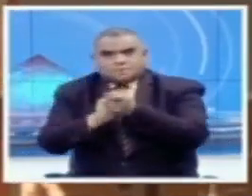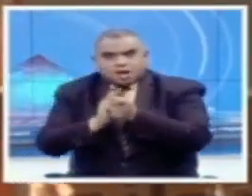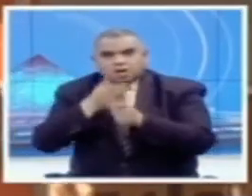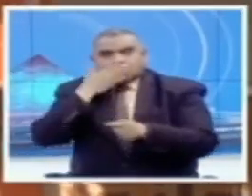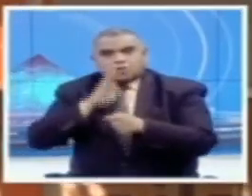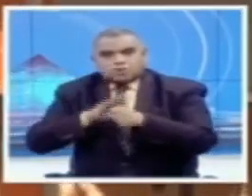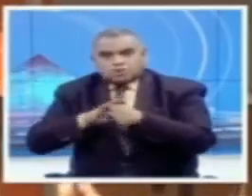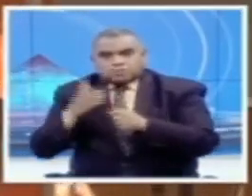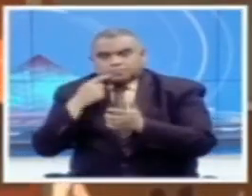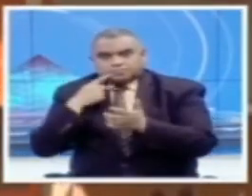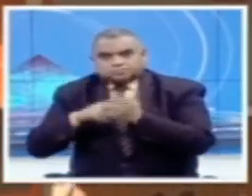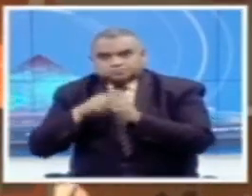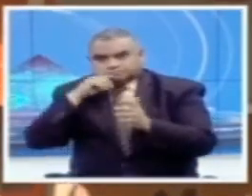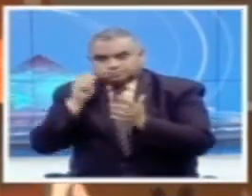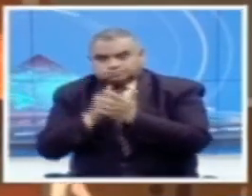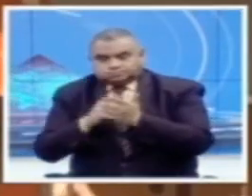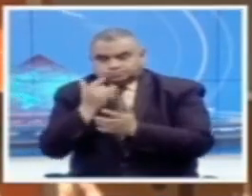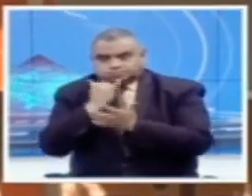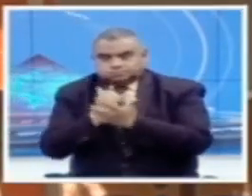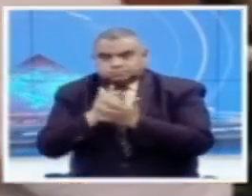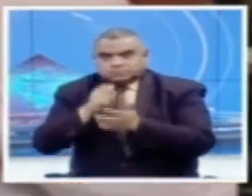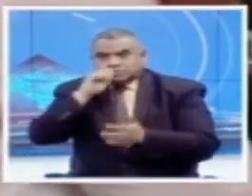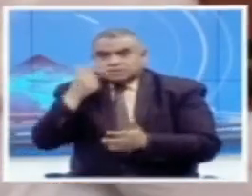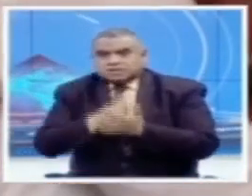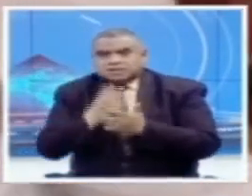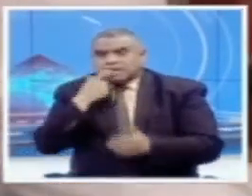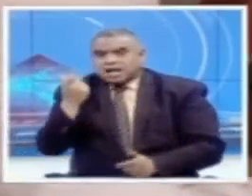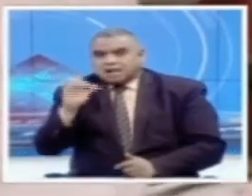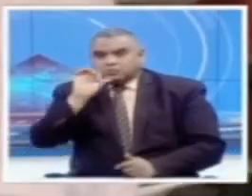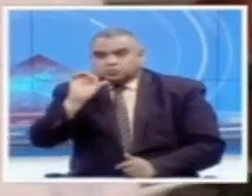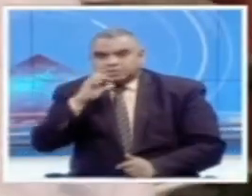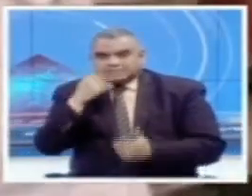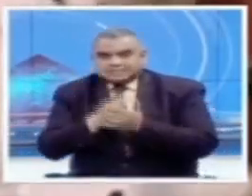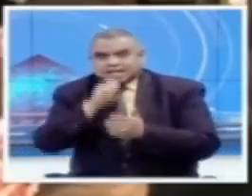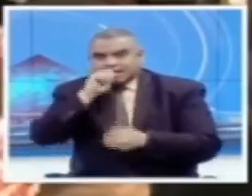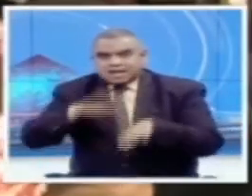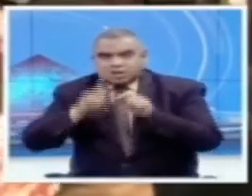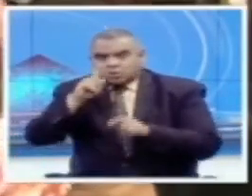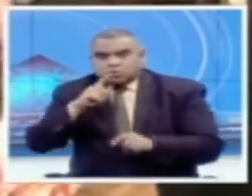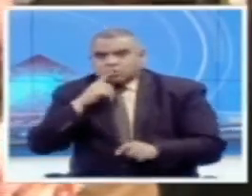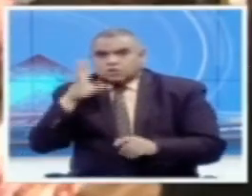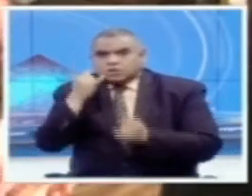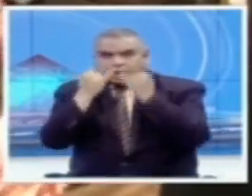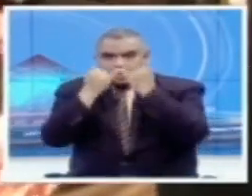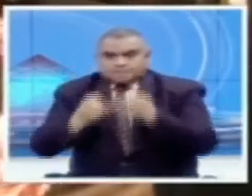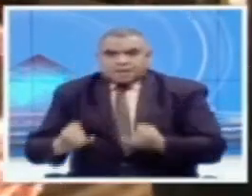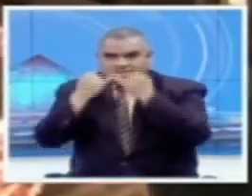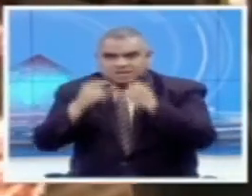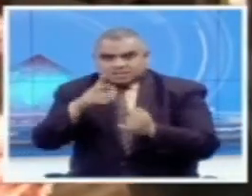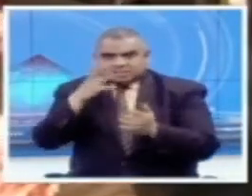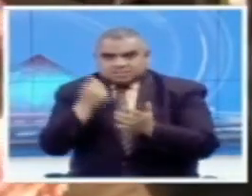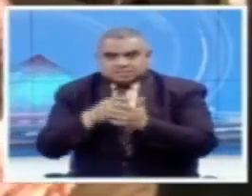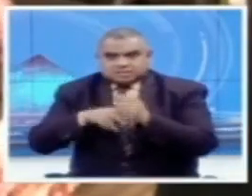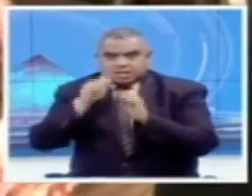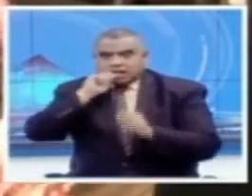الرمضانية أو تلك المنافذ التي تبيع اللحوم ب 95 جنيها للكيلو الواحد. كل المنافذ دي بنطرح فيها اللحوم